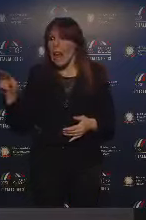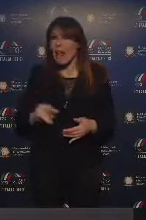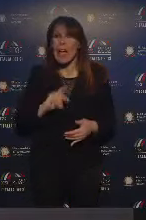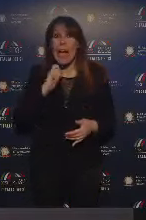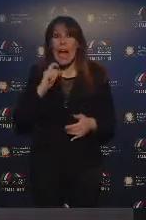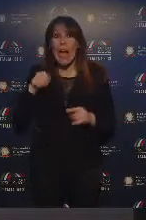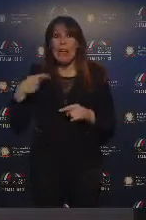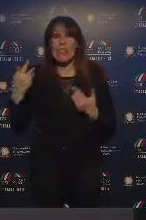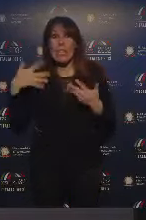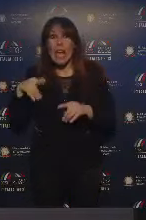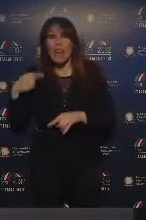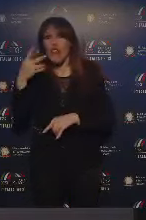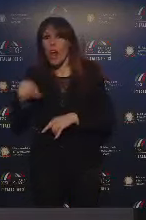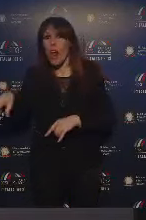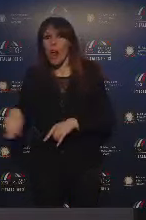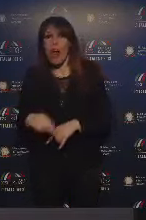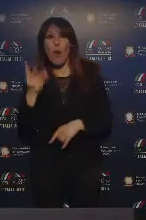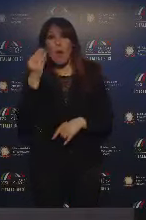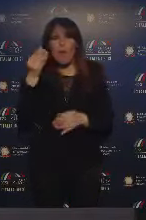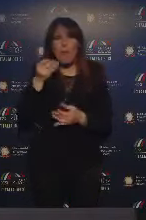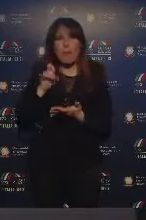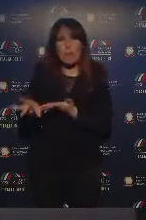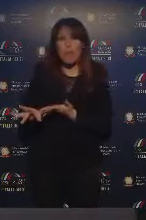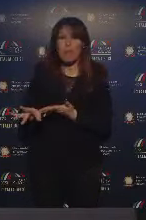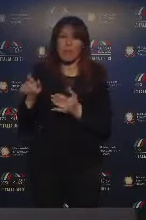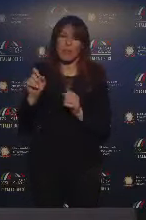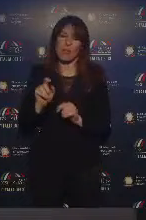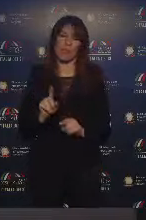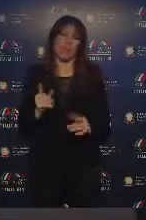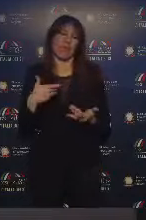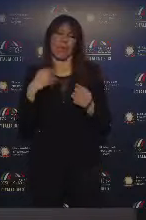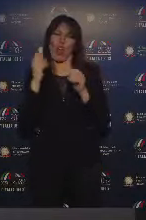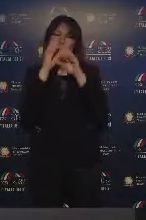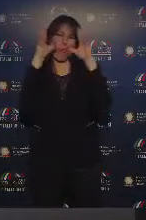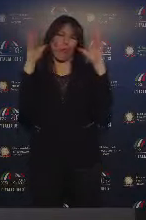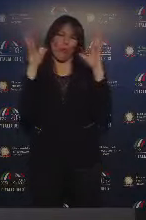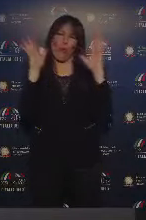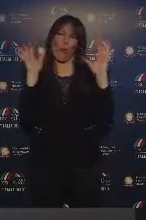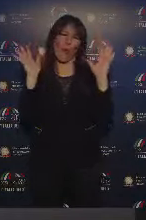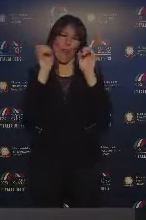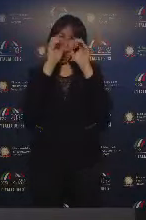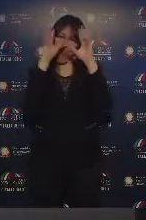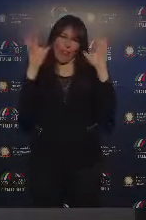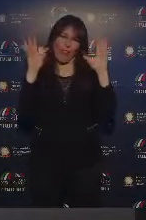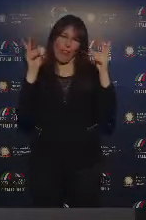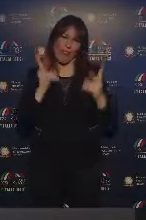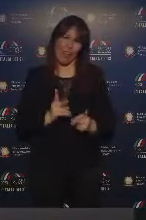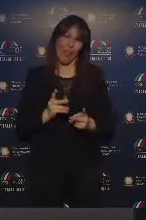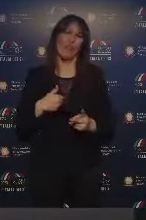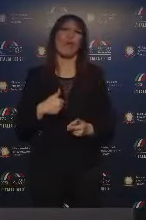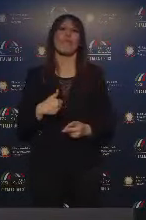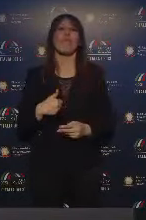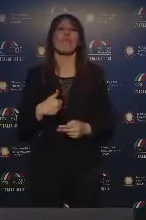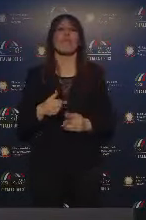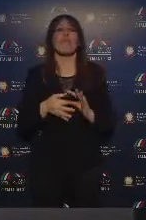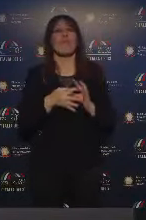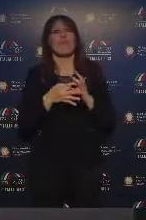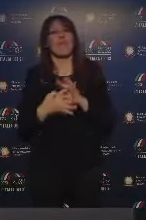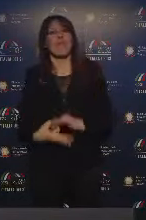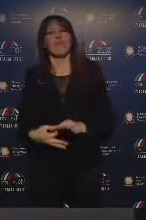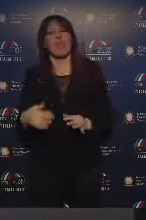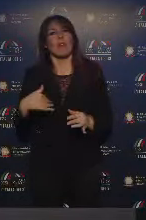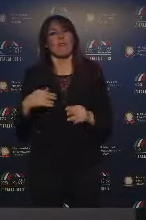prossimi decenni è una Pia illusione motivo per cui sono un assoluto e totale